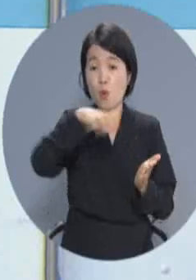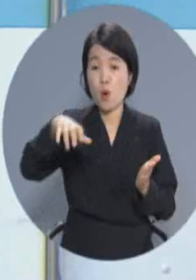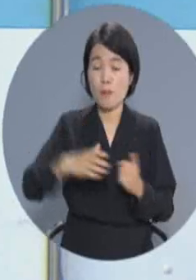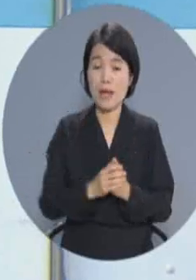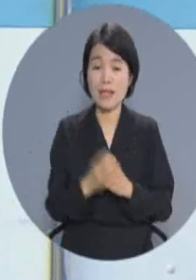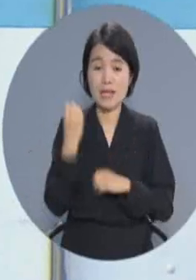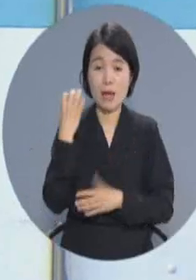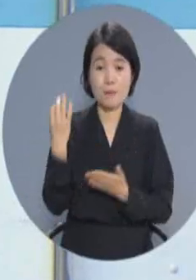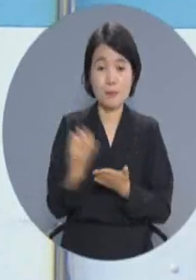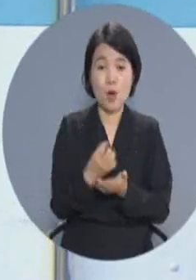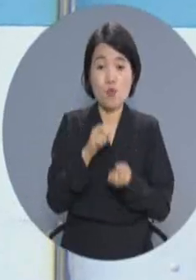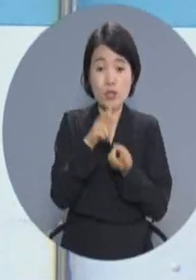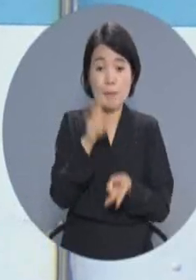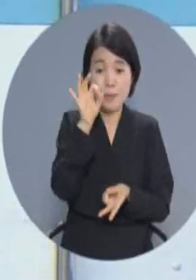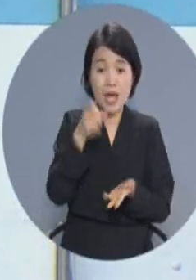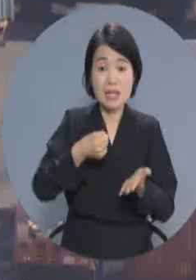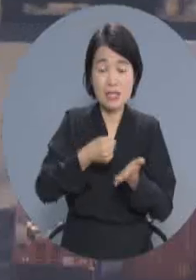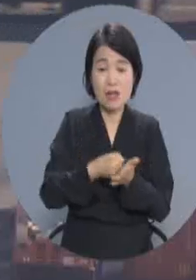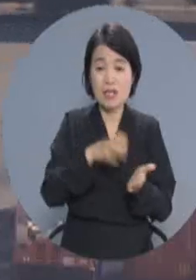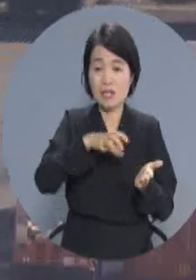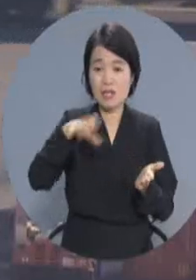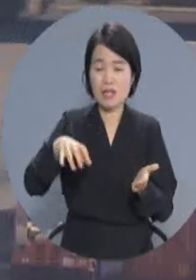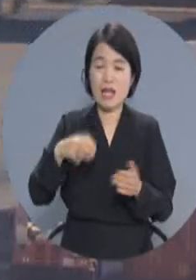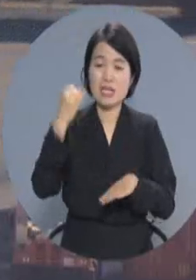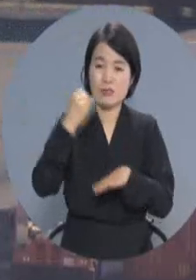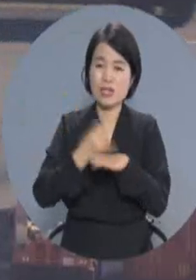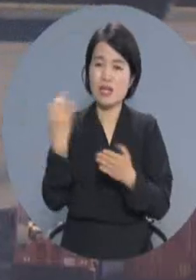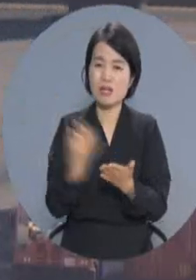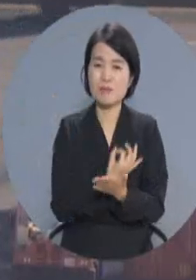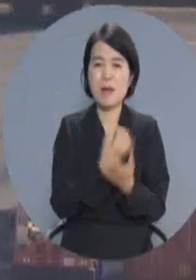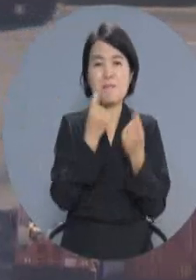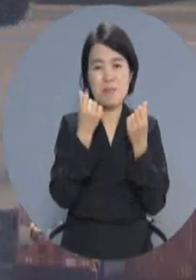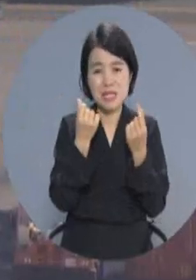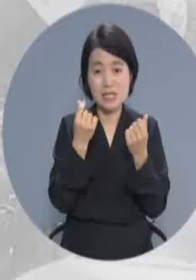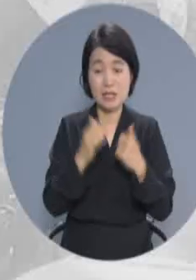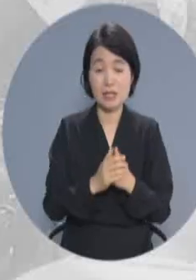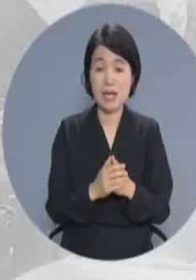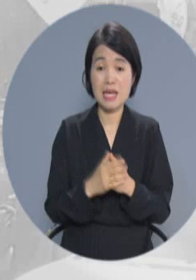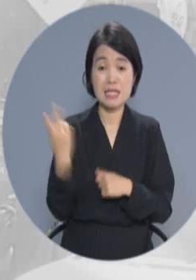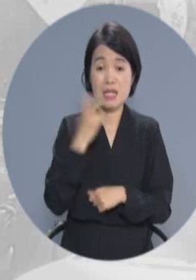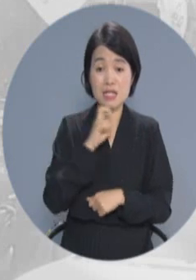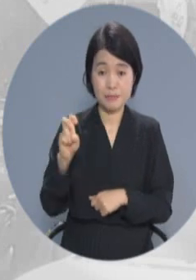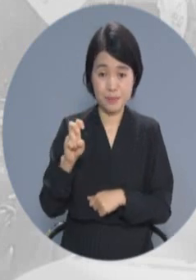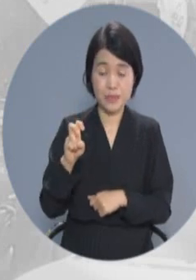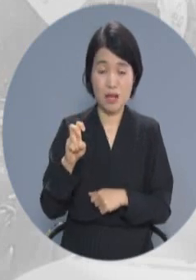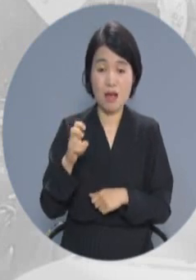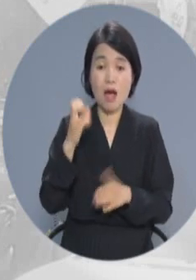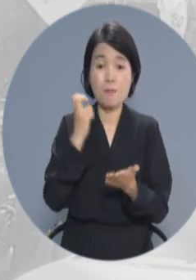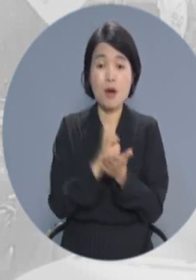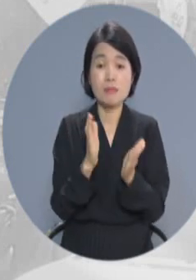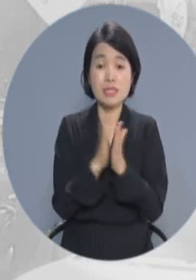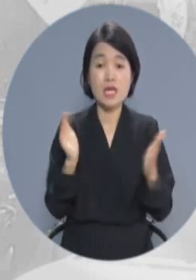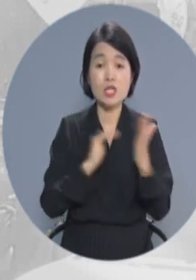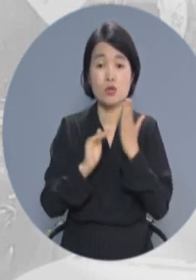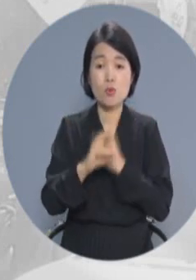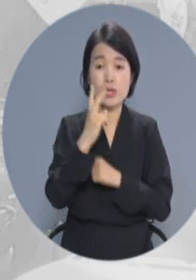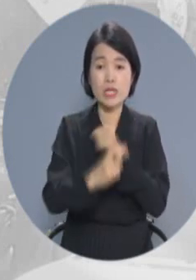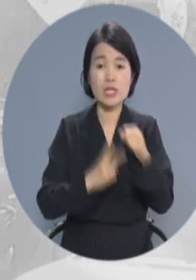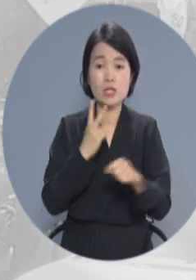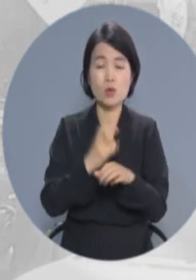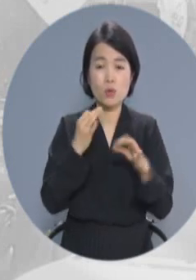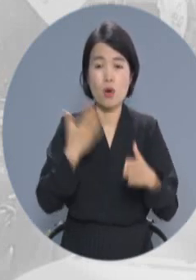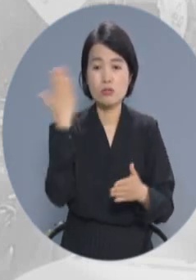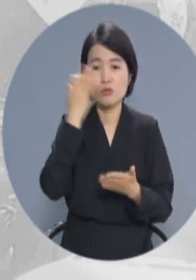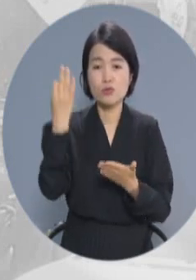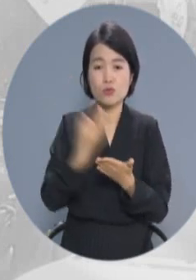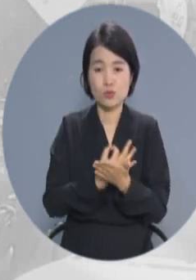최소 운임 가격을 정해두는 일종의 최저임금 같은 제도인데 지난 2020년 제도 시행 이후 2년 동안